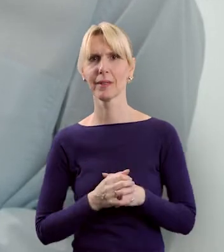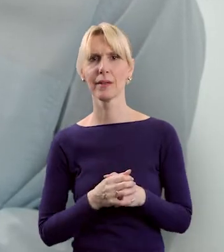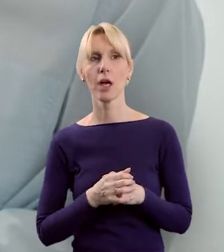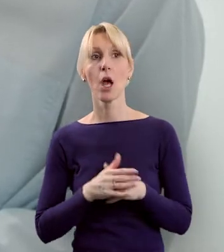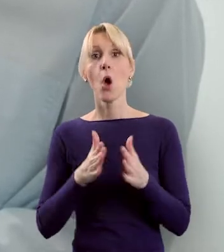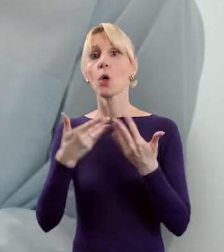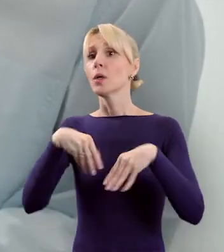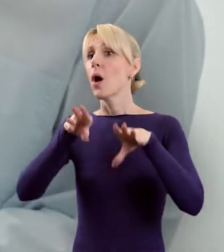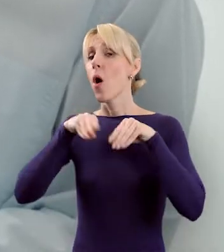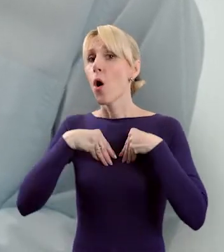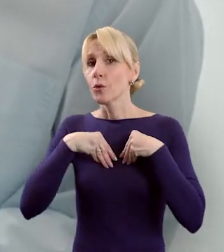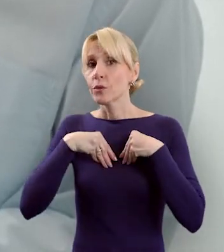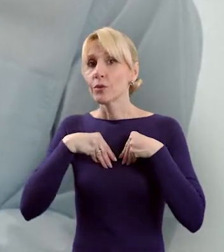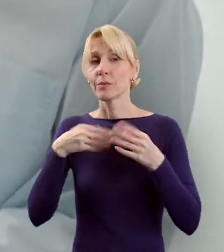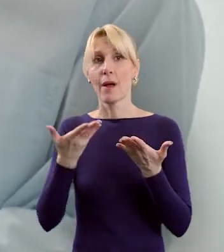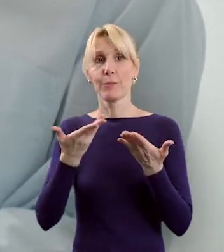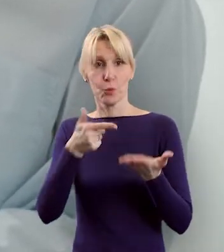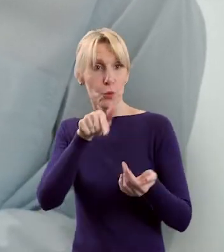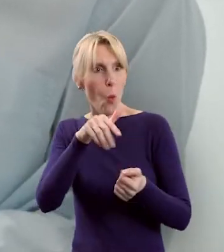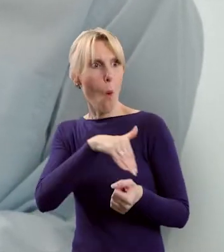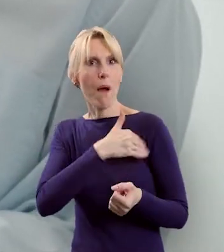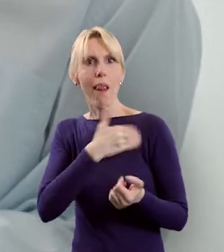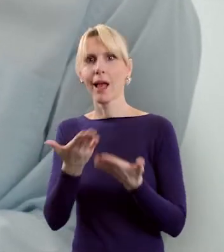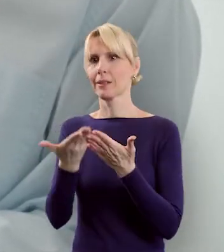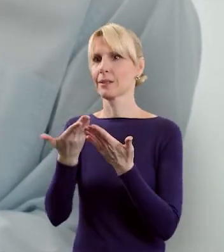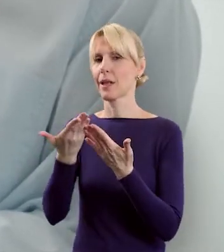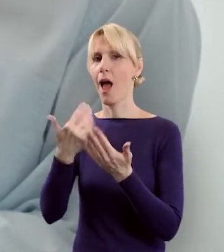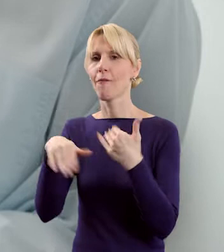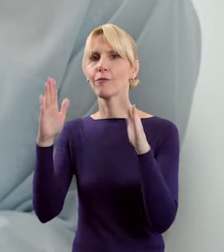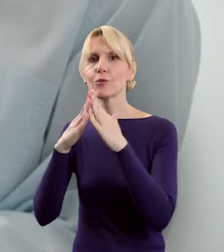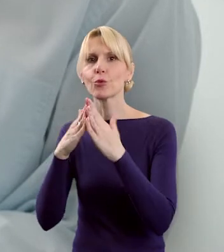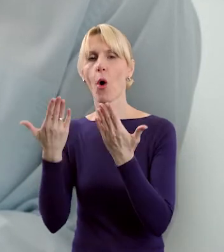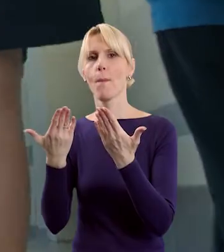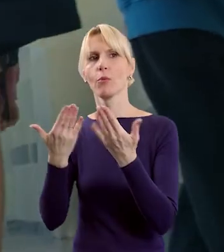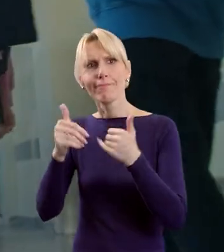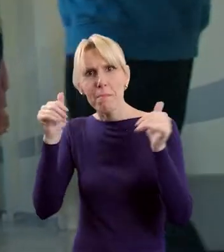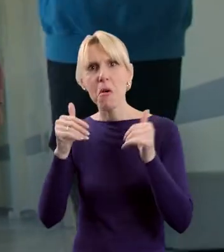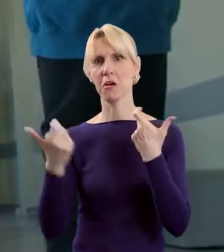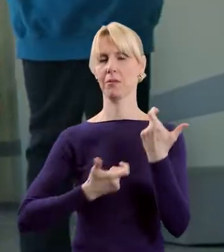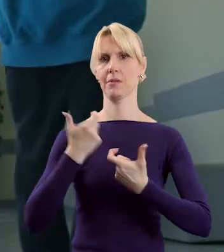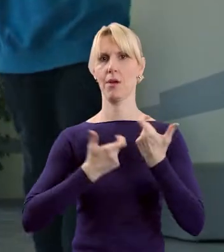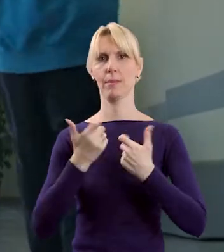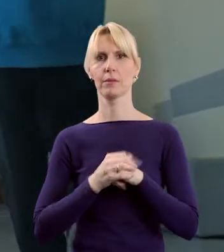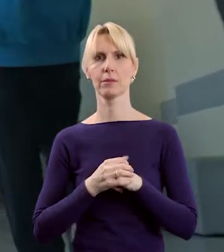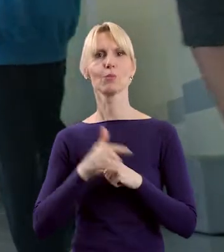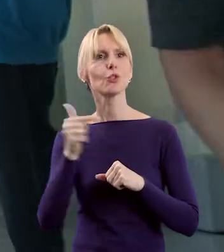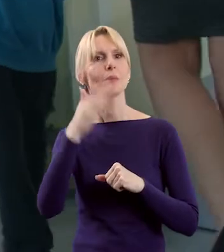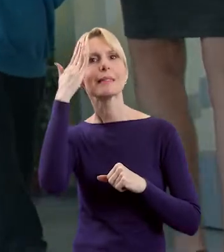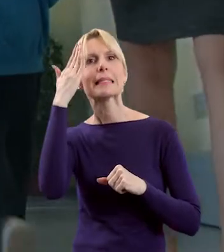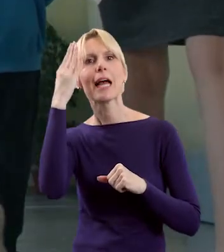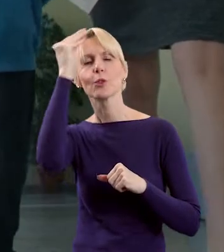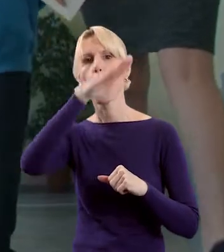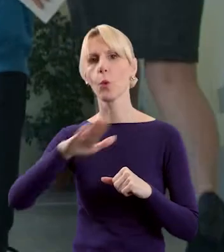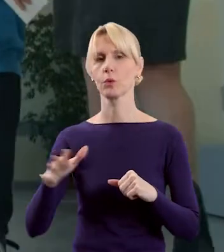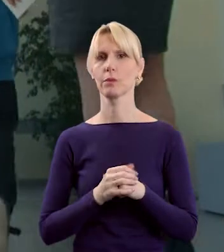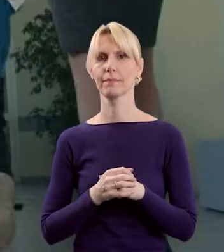że to, co dostanie w klasie czy do domu, nie przerośnie go intelektualnie. Musimy znać swoich uczniów. My